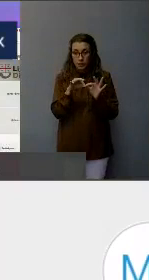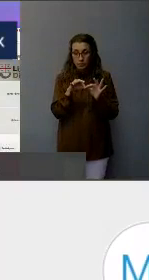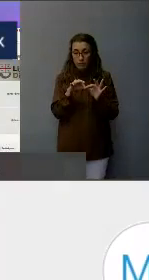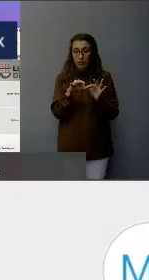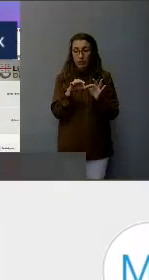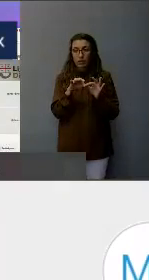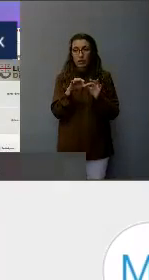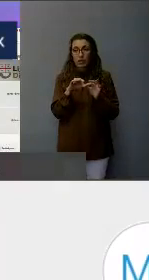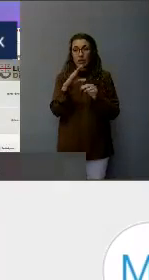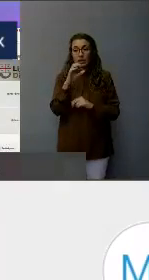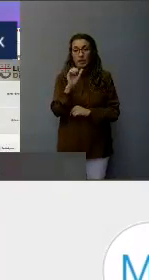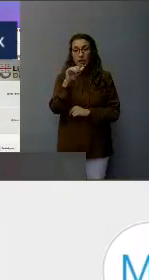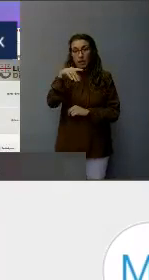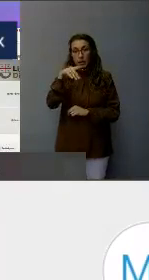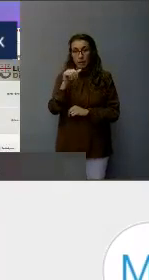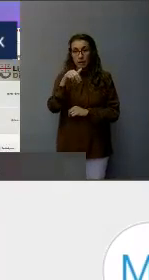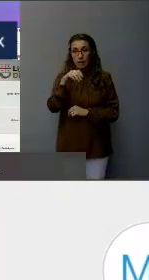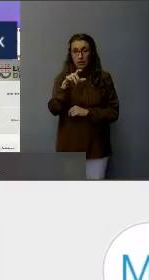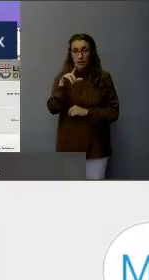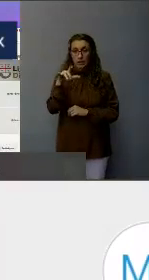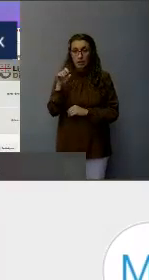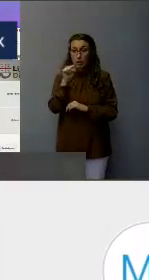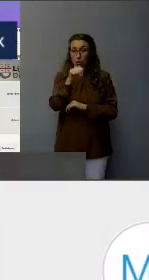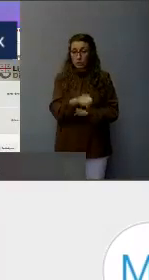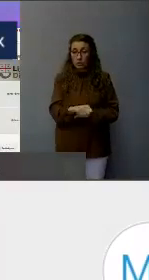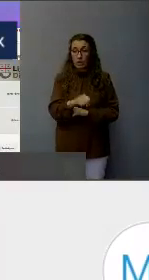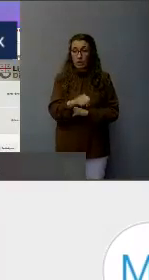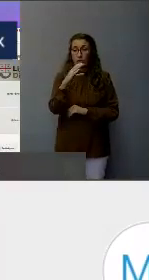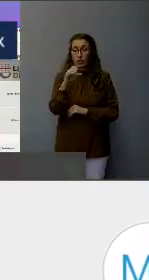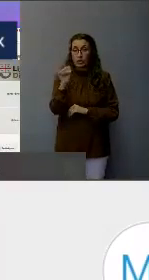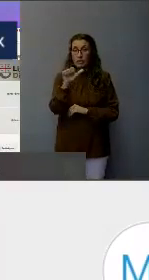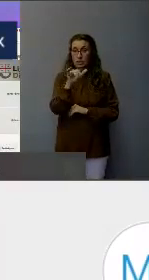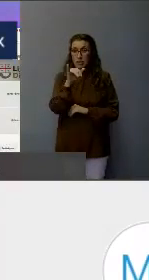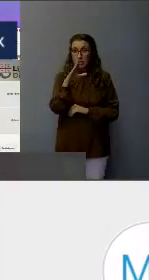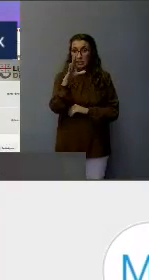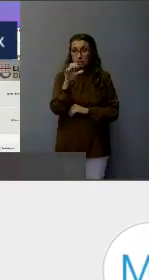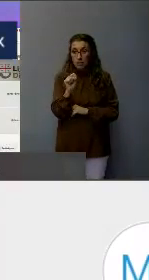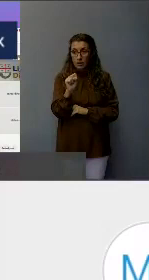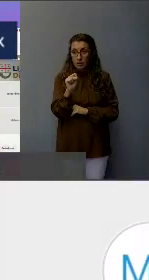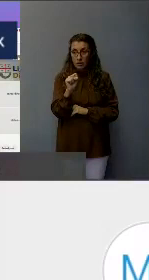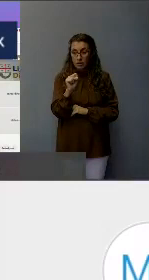consigliere campania contrario consigliere cassiba